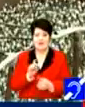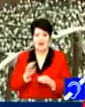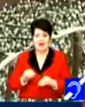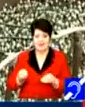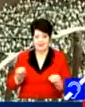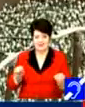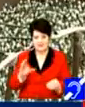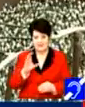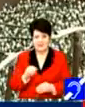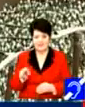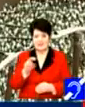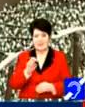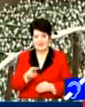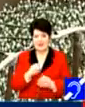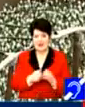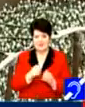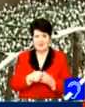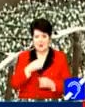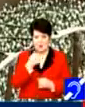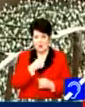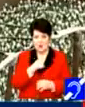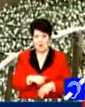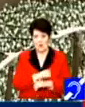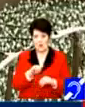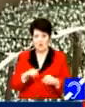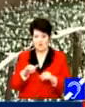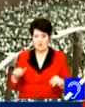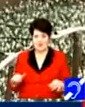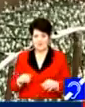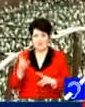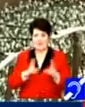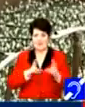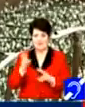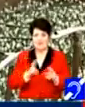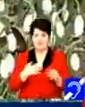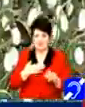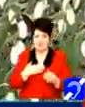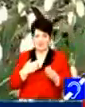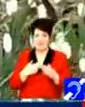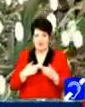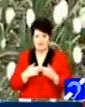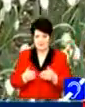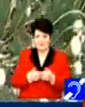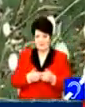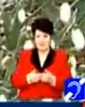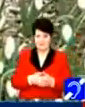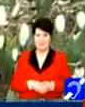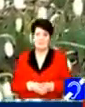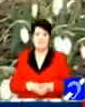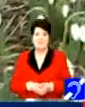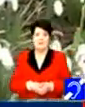рассадил. И так с каждым годом я увеличил производство наши домашние вот подснежнички.